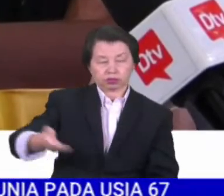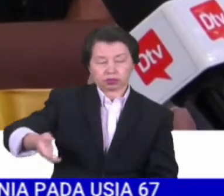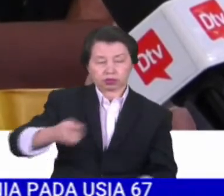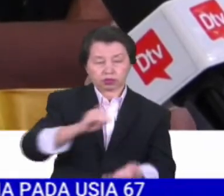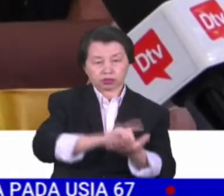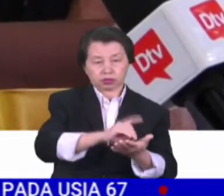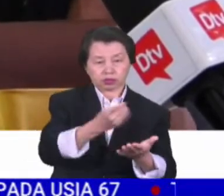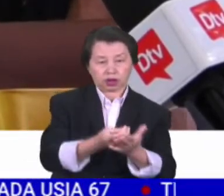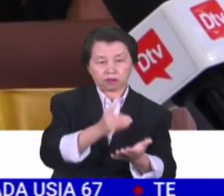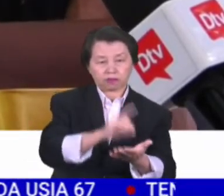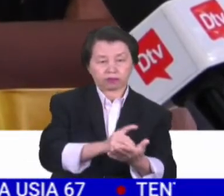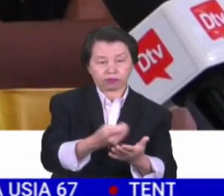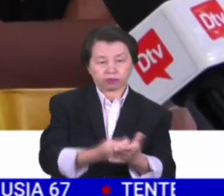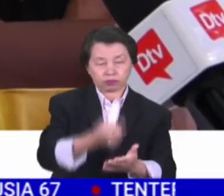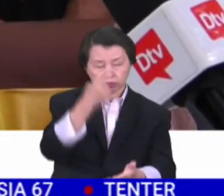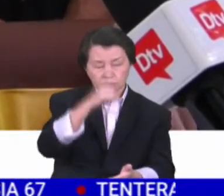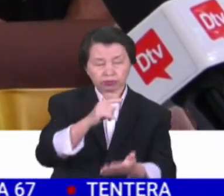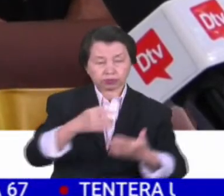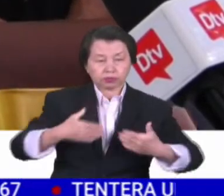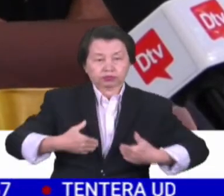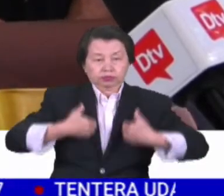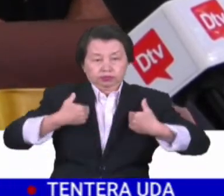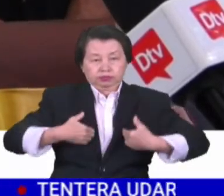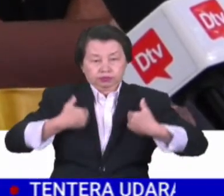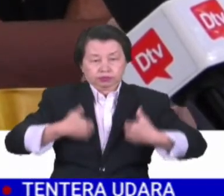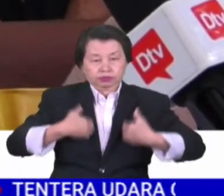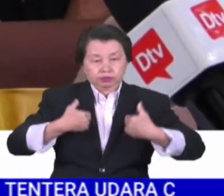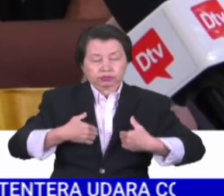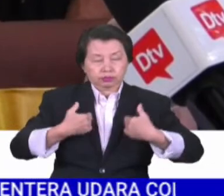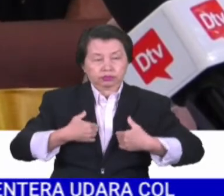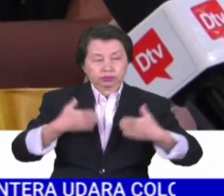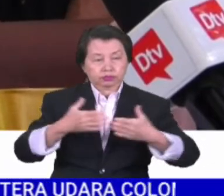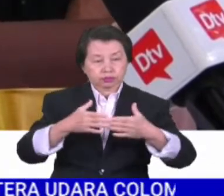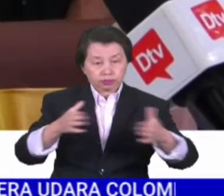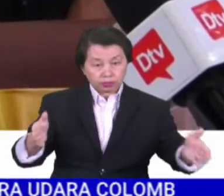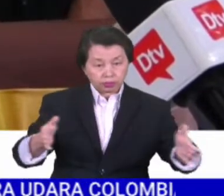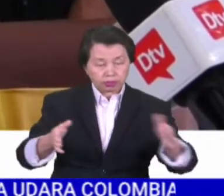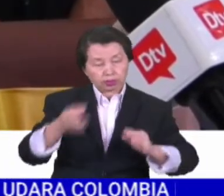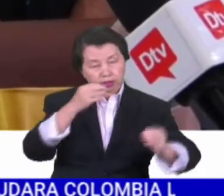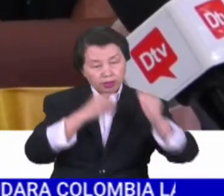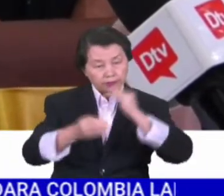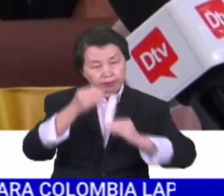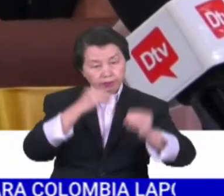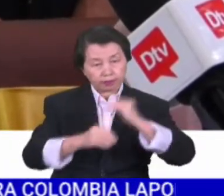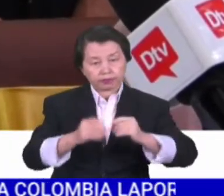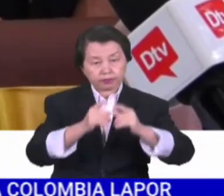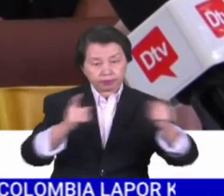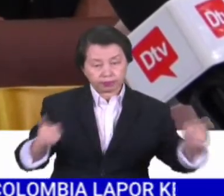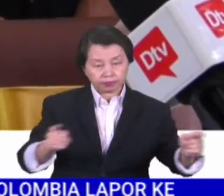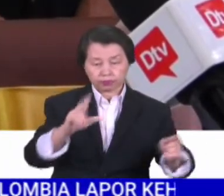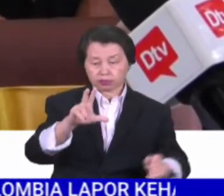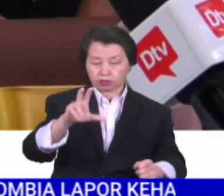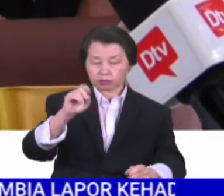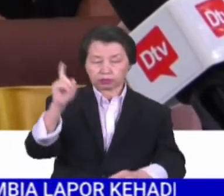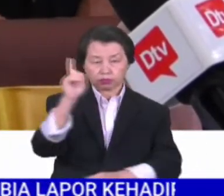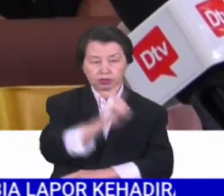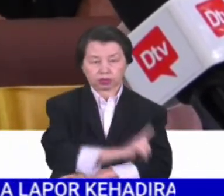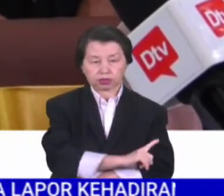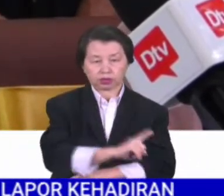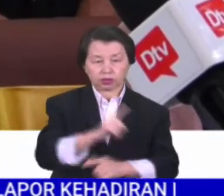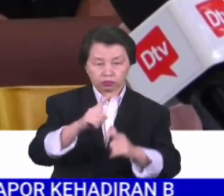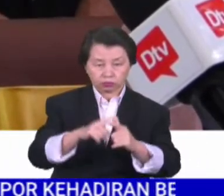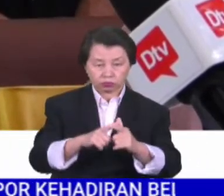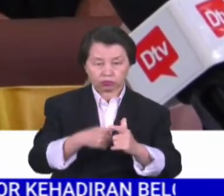dapur bagi memeriahkan berbuka dan bersahur mereka sepanjang 30 hari bulan Ramadan